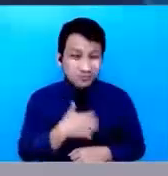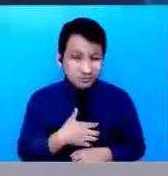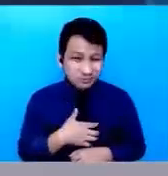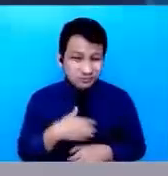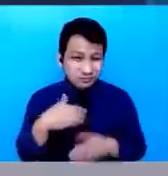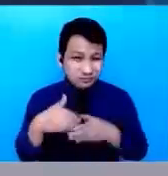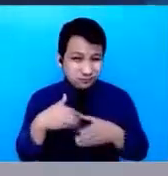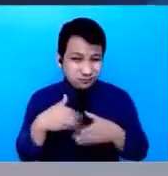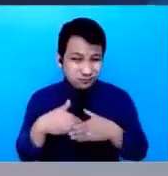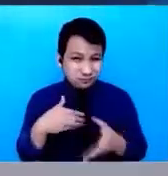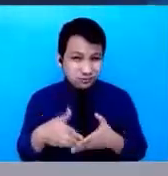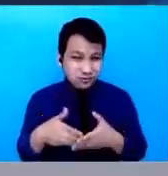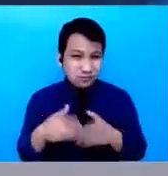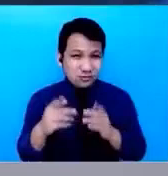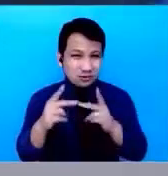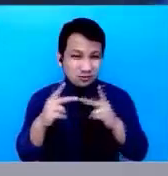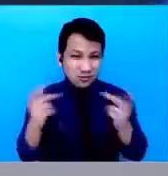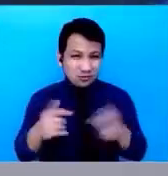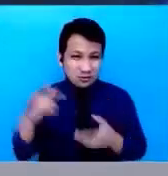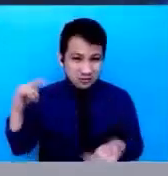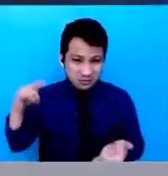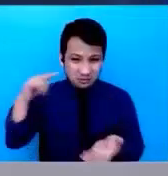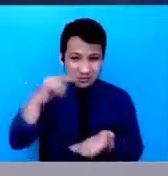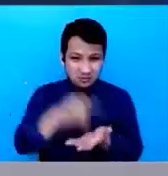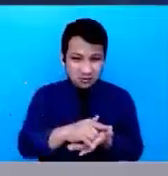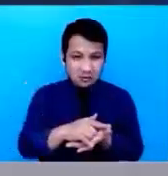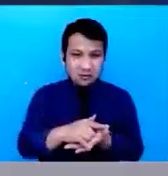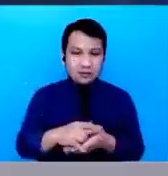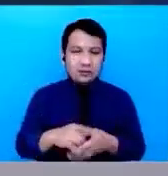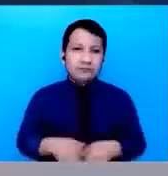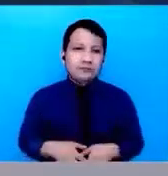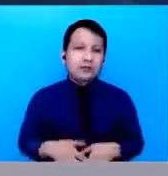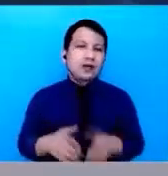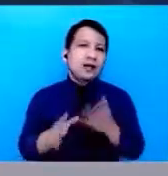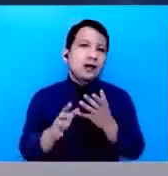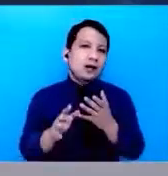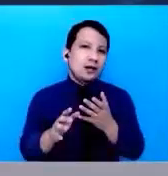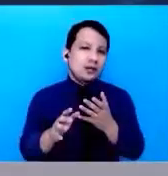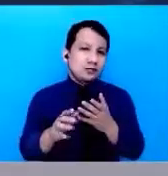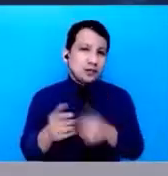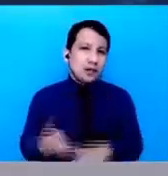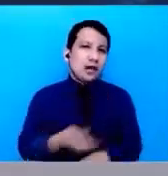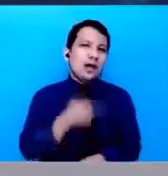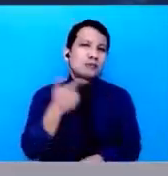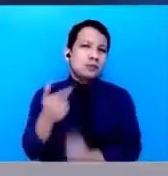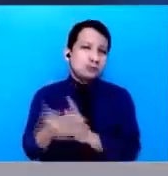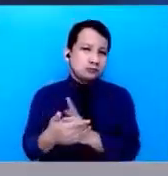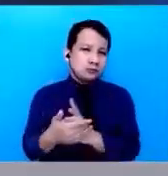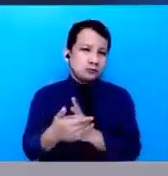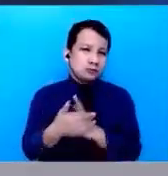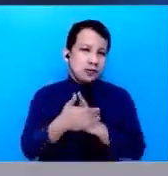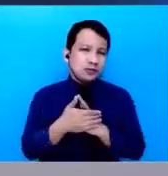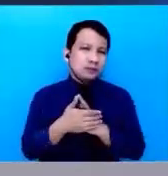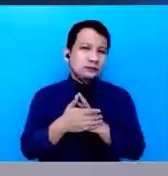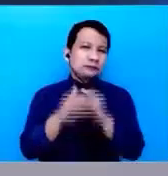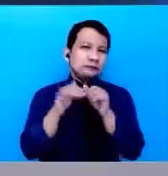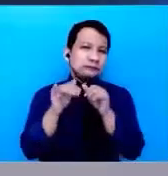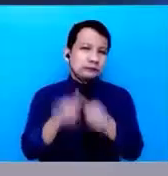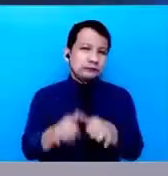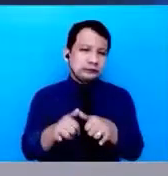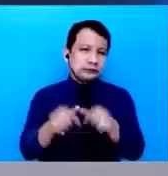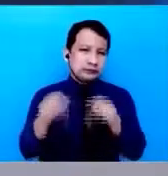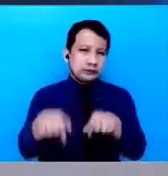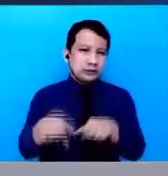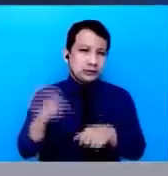ang mga protokol paglapag nila sa airport, mahabang quarantine pa rin ang bubunuin nila pagdating sa